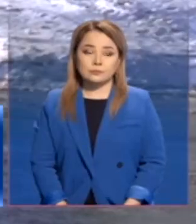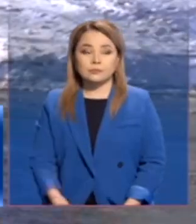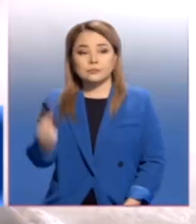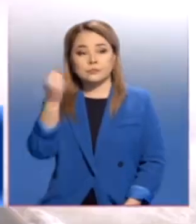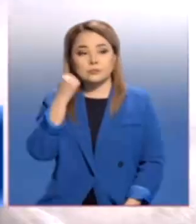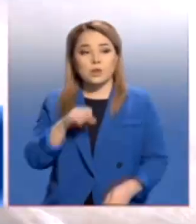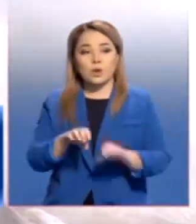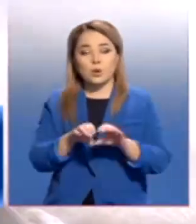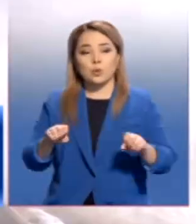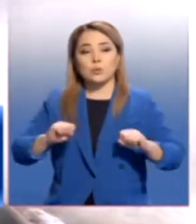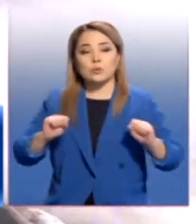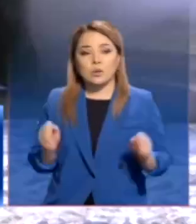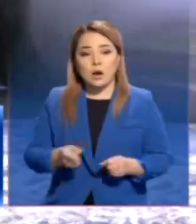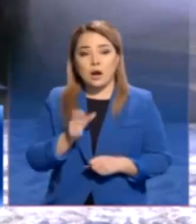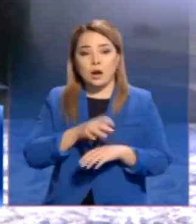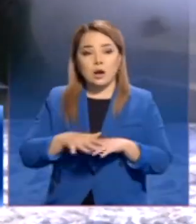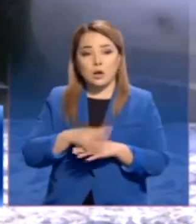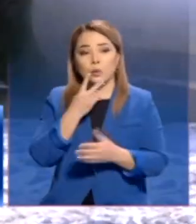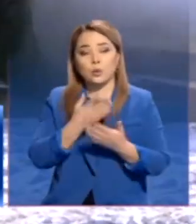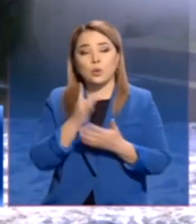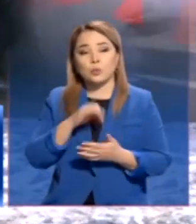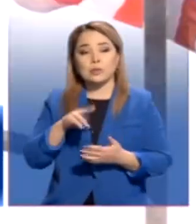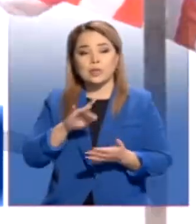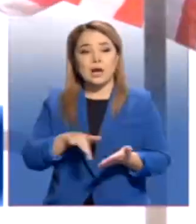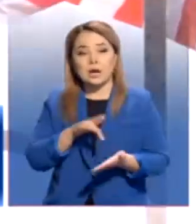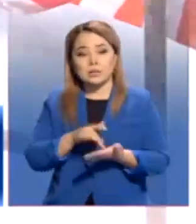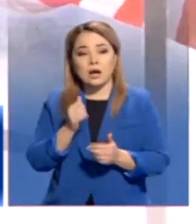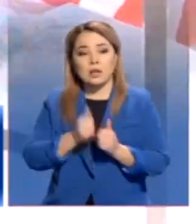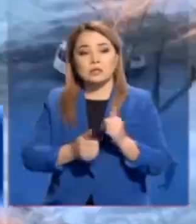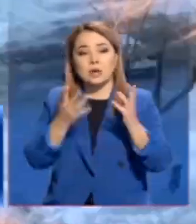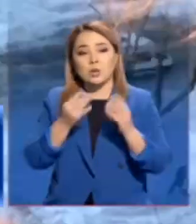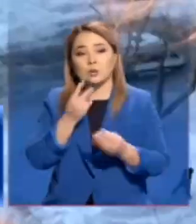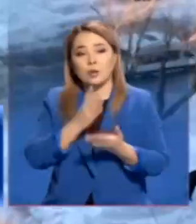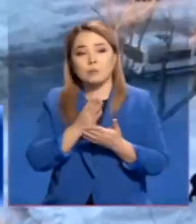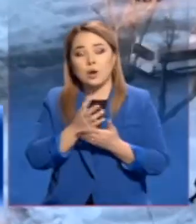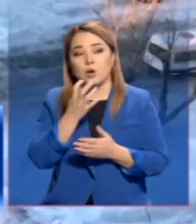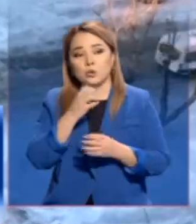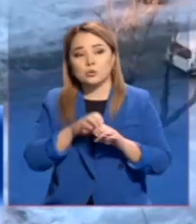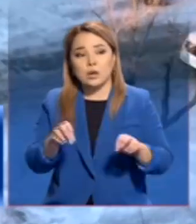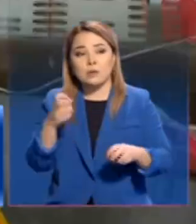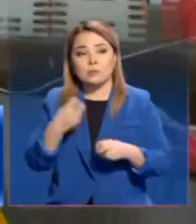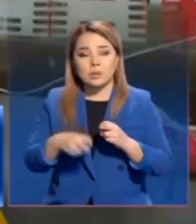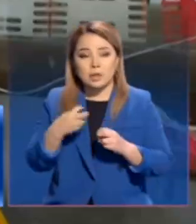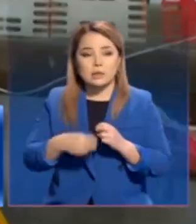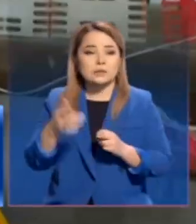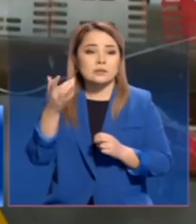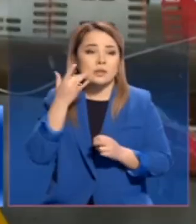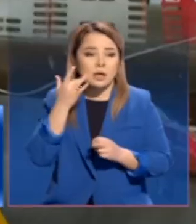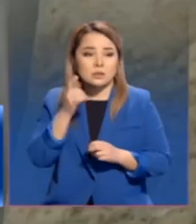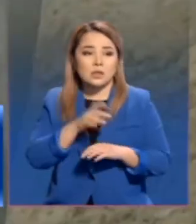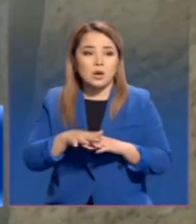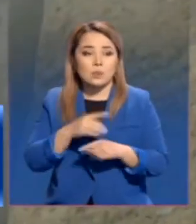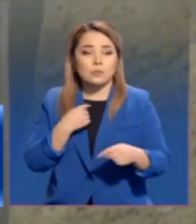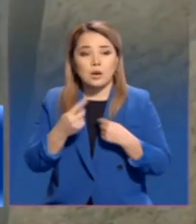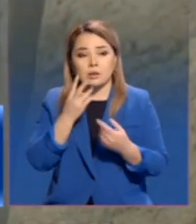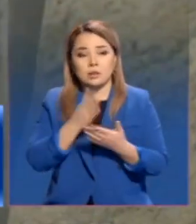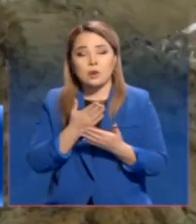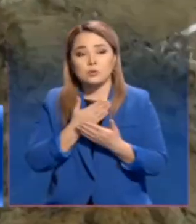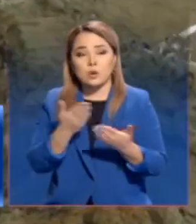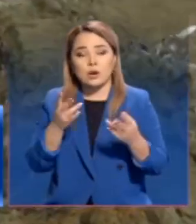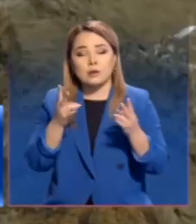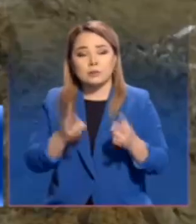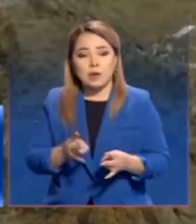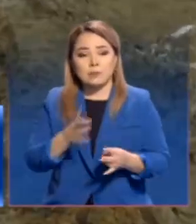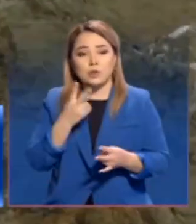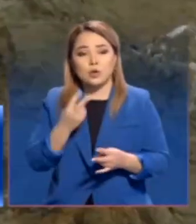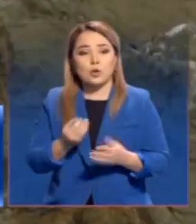Тозған құбыр, тоңған халық. Мұндай көріністі Рудный көшелерінен күнара көруге болады. Жылу құбырлары үнемі жарылады, жұрт дірдек қағады. Соңғы апат 2